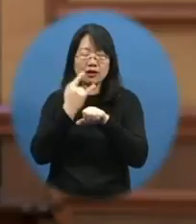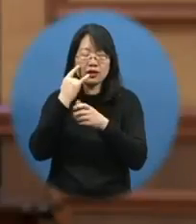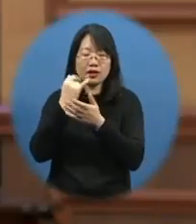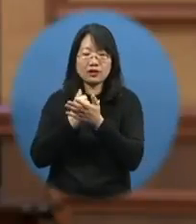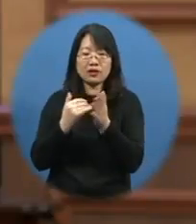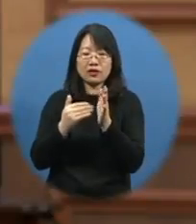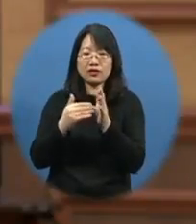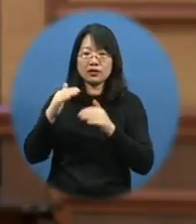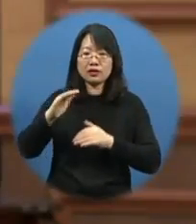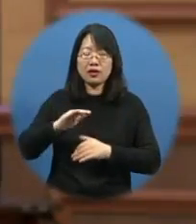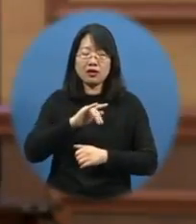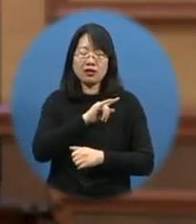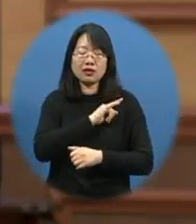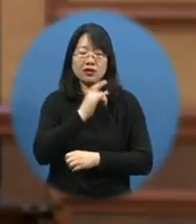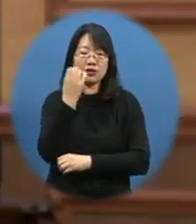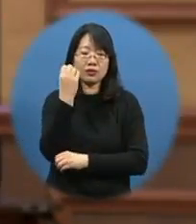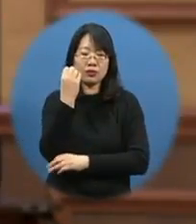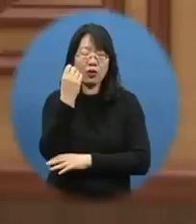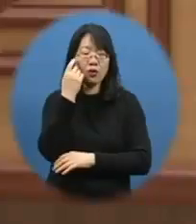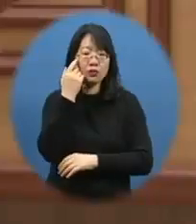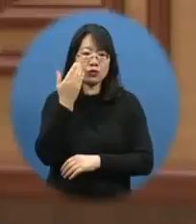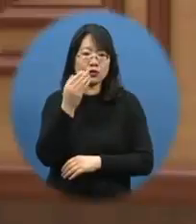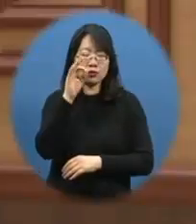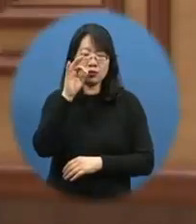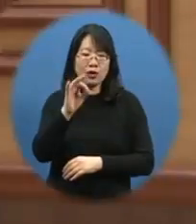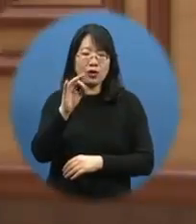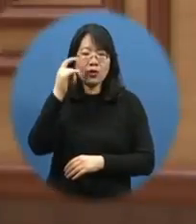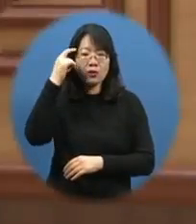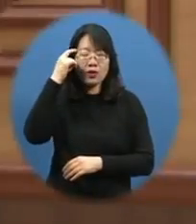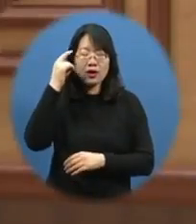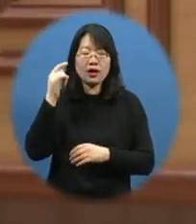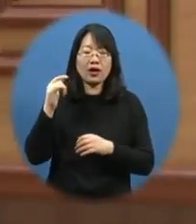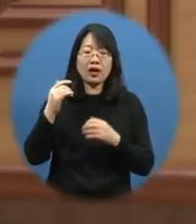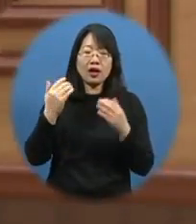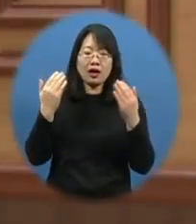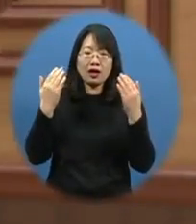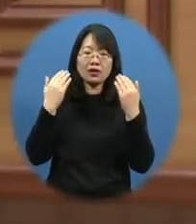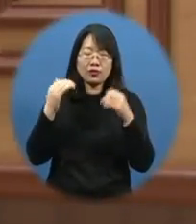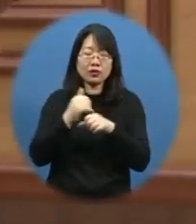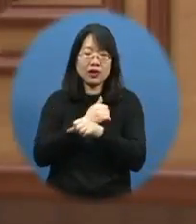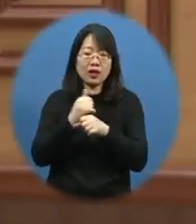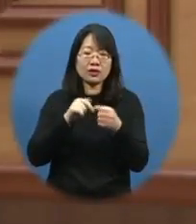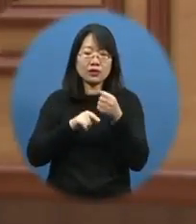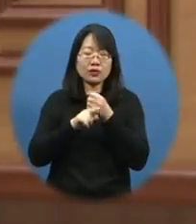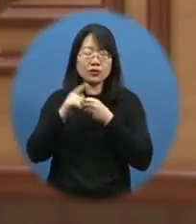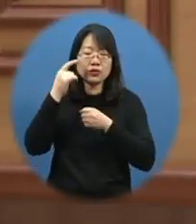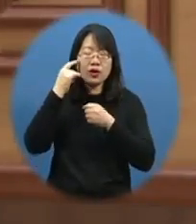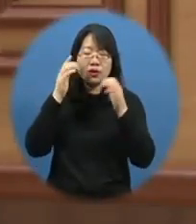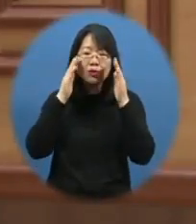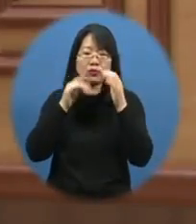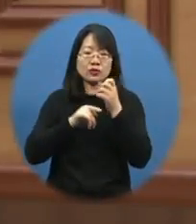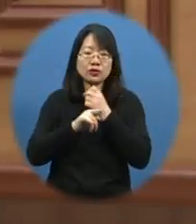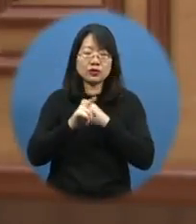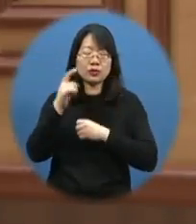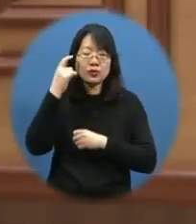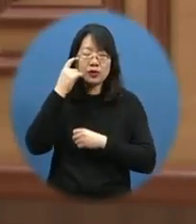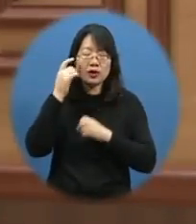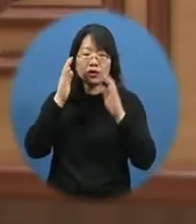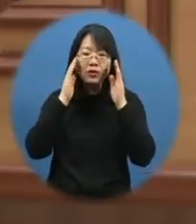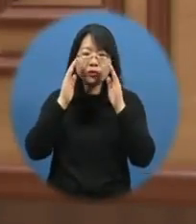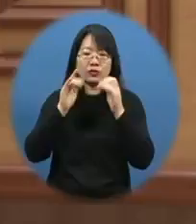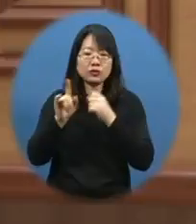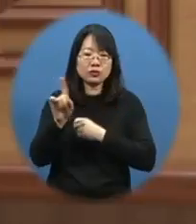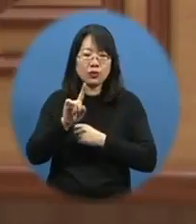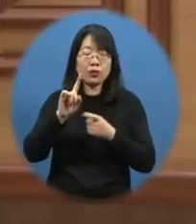생각했는데 그럼 가장 근본적인 물음. 왜 아이들이 학교를 다녀야 되는가. 예. 왜 학교에 가서 공부를 해야 되는가. 예, 예, 예. 공부는